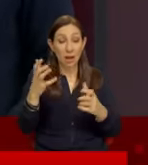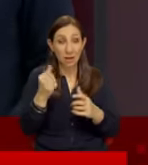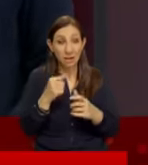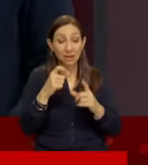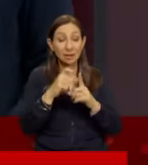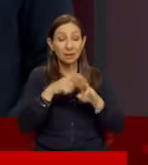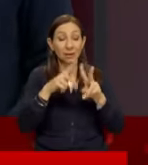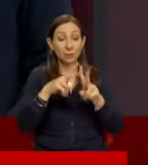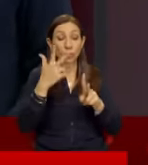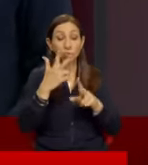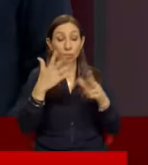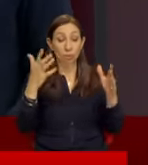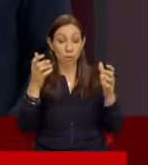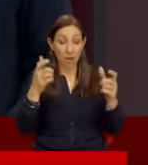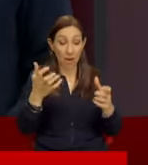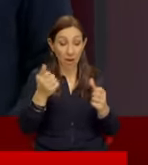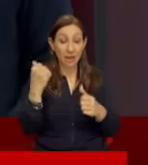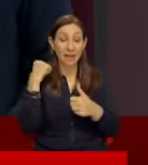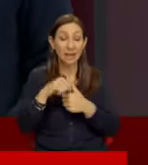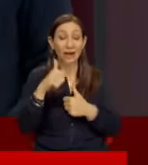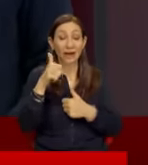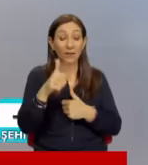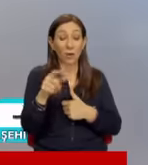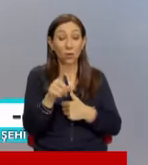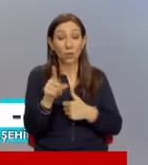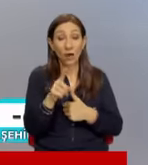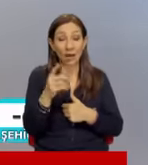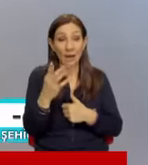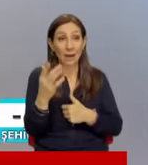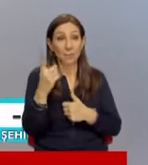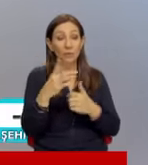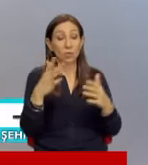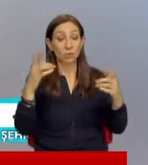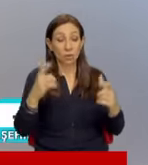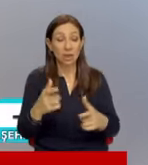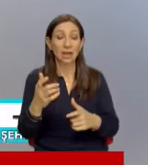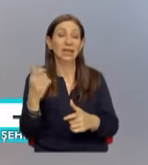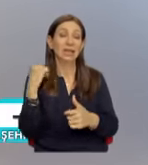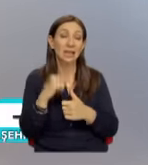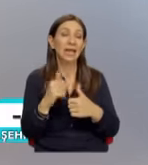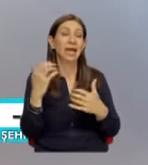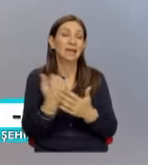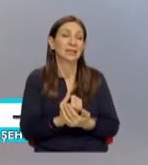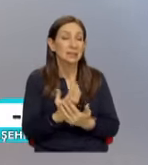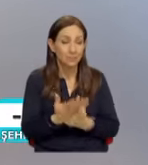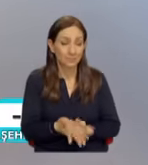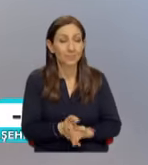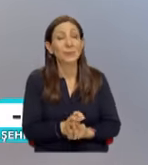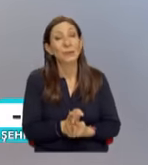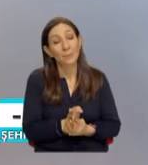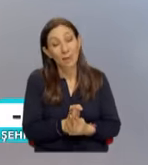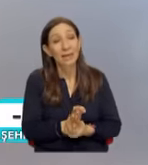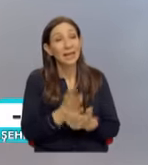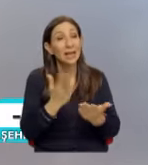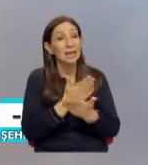DEM Parti 3 büyük şehri aldı. Yeniden Refah Partisi Şanlıurfa'yla 1 büyük şehri yine kazandı. Peki